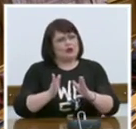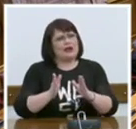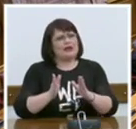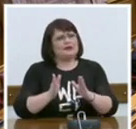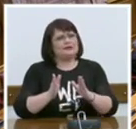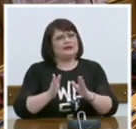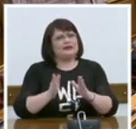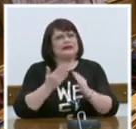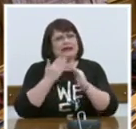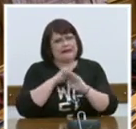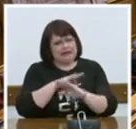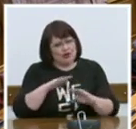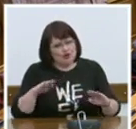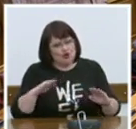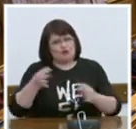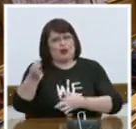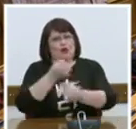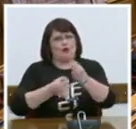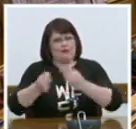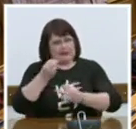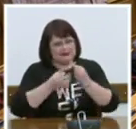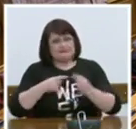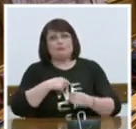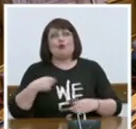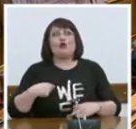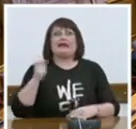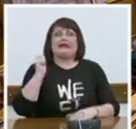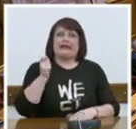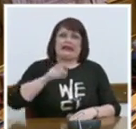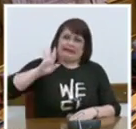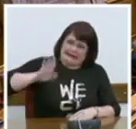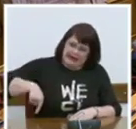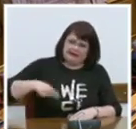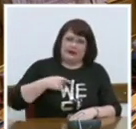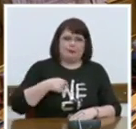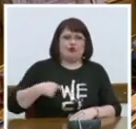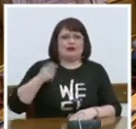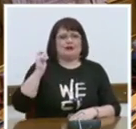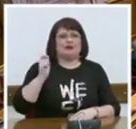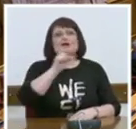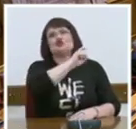λήξη των ομιλιών των πολιτικών αρχηγών με την κυρία Ζωή